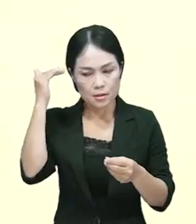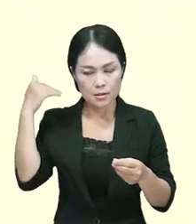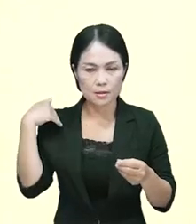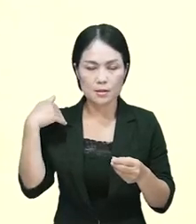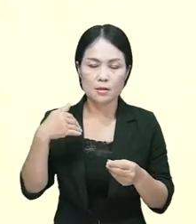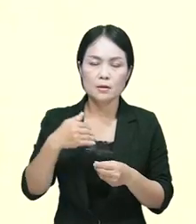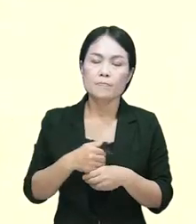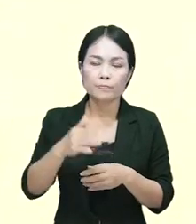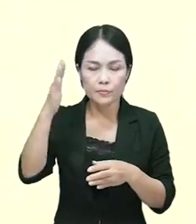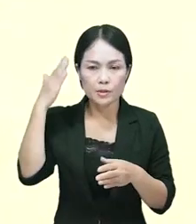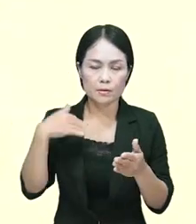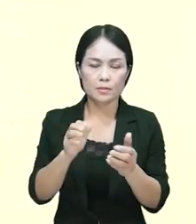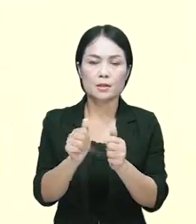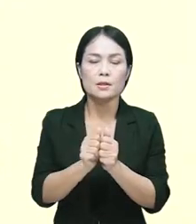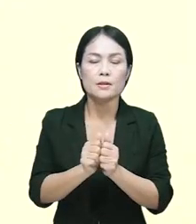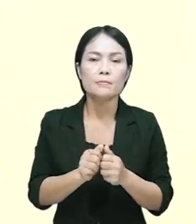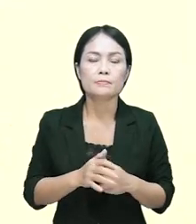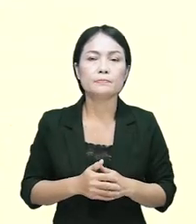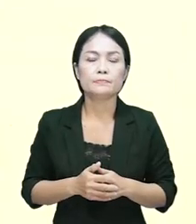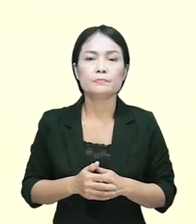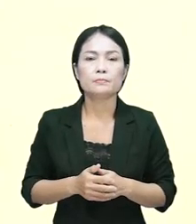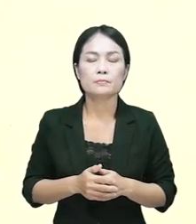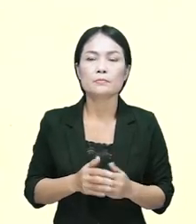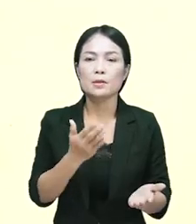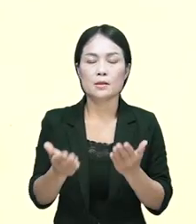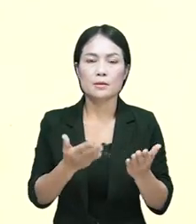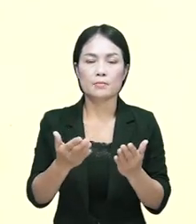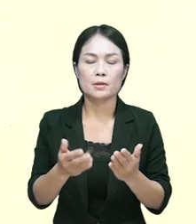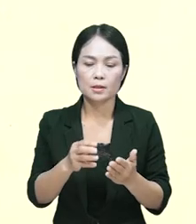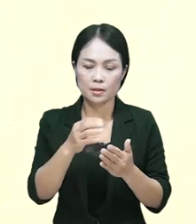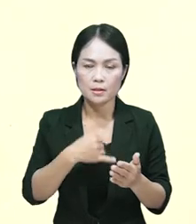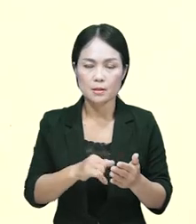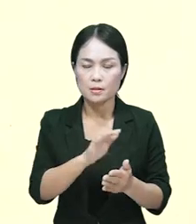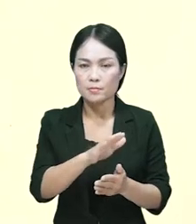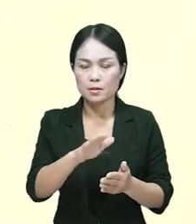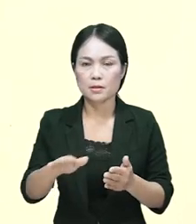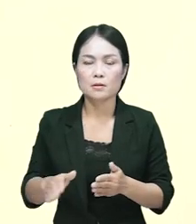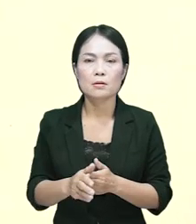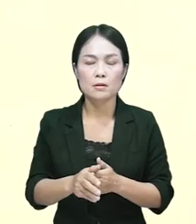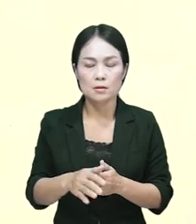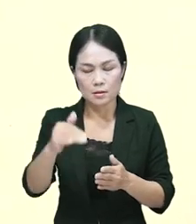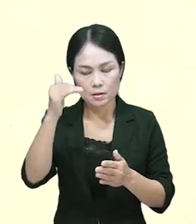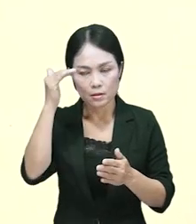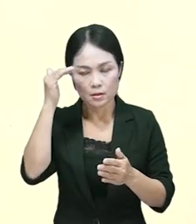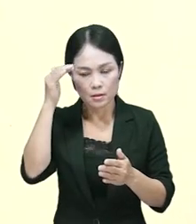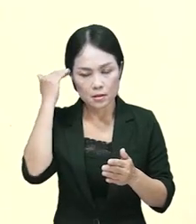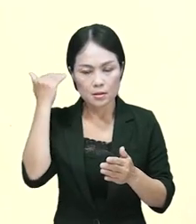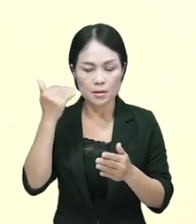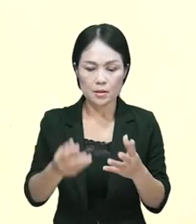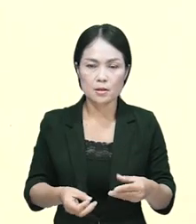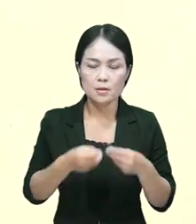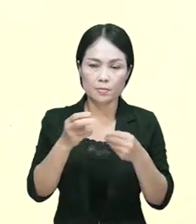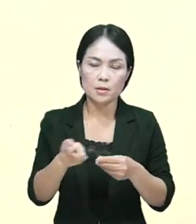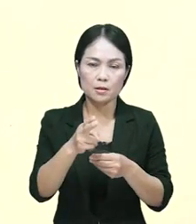ភរិយាចាអញ្ចឹងយើងមិនដែរកូនត្រូវឯងបរោះឲ្យអន្ទង់ទៅស្ត្រីជាភរិយាមែ